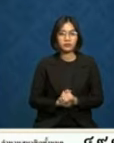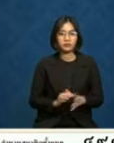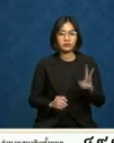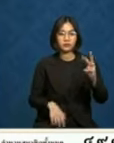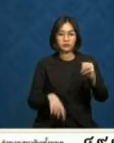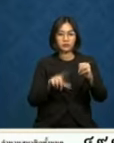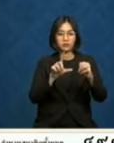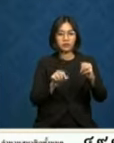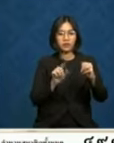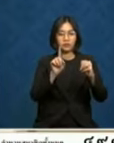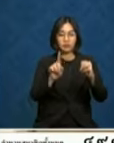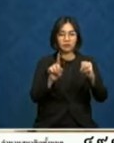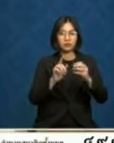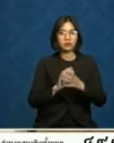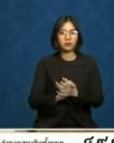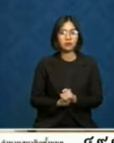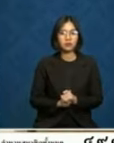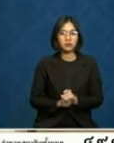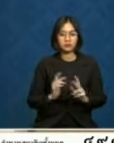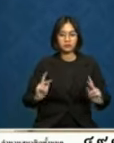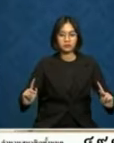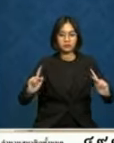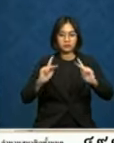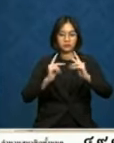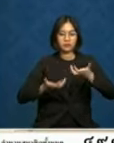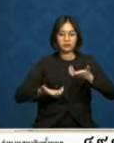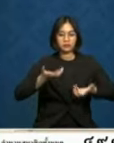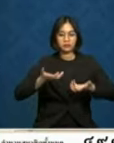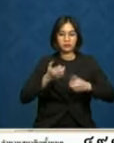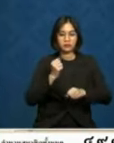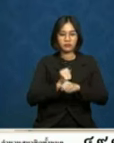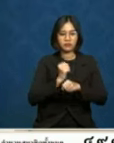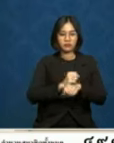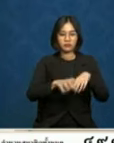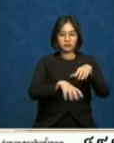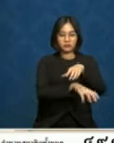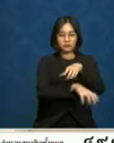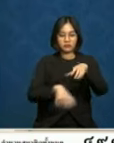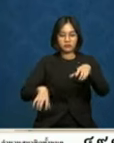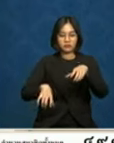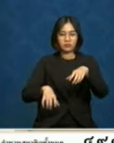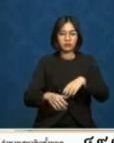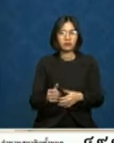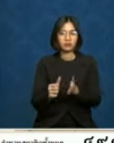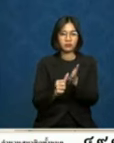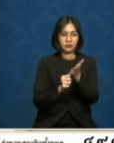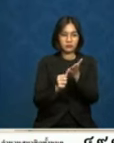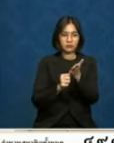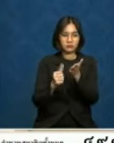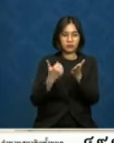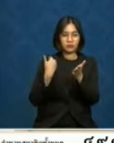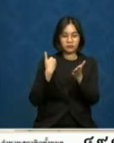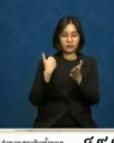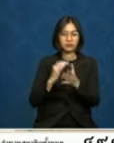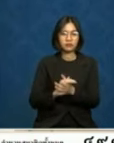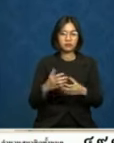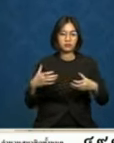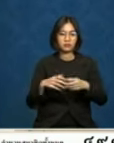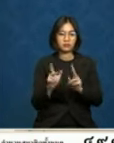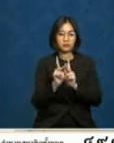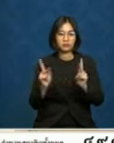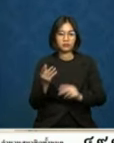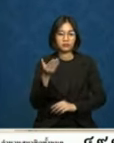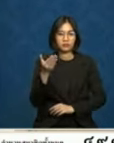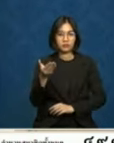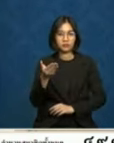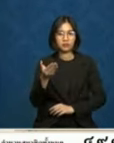มาตรา21กระทรวงยุติธรรมและหน่วยงานในกำกับมีการแก้ไขมีกรรมธิการขอสงว